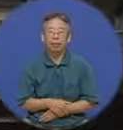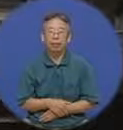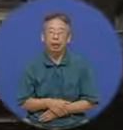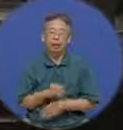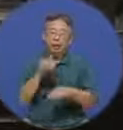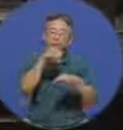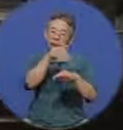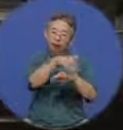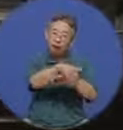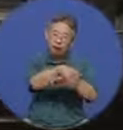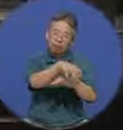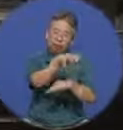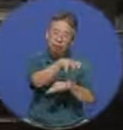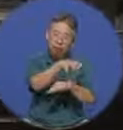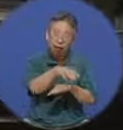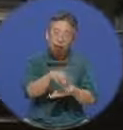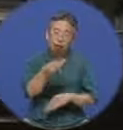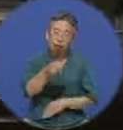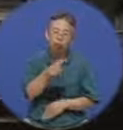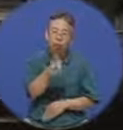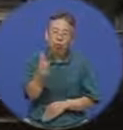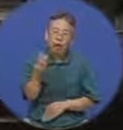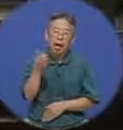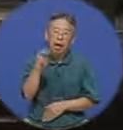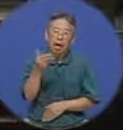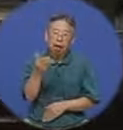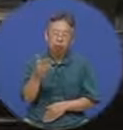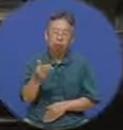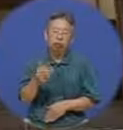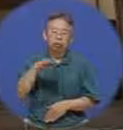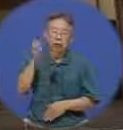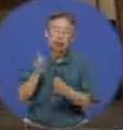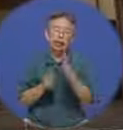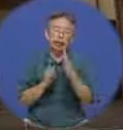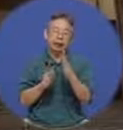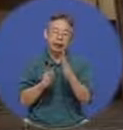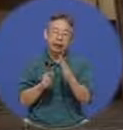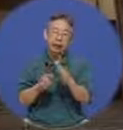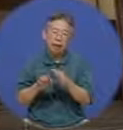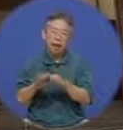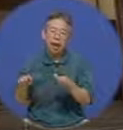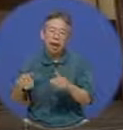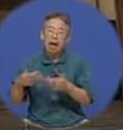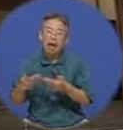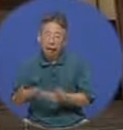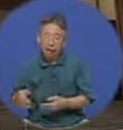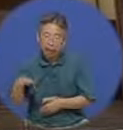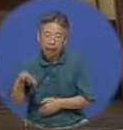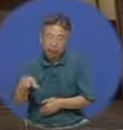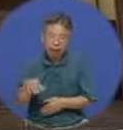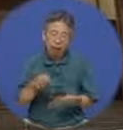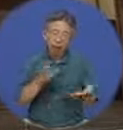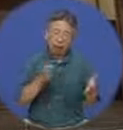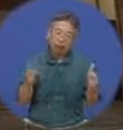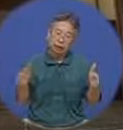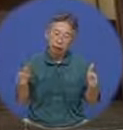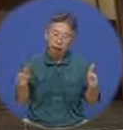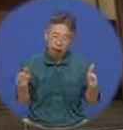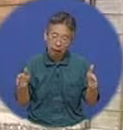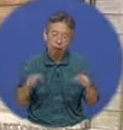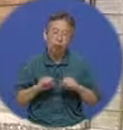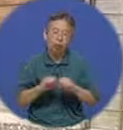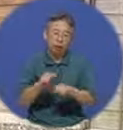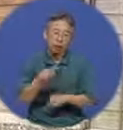那智勝浦町にある布堕落山寺、平安時代から奈良時代にかけて行われた布堕落渡海ゆかりのお寺